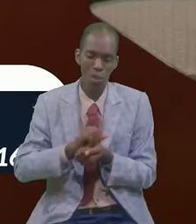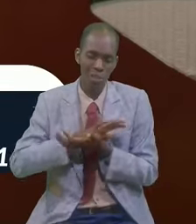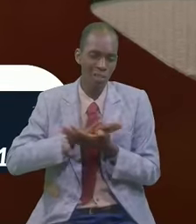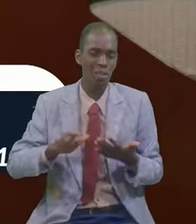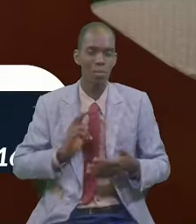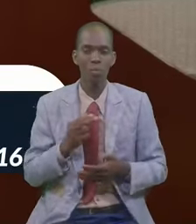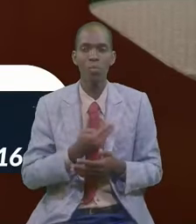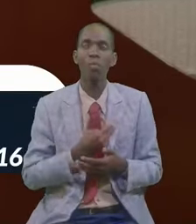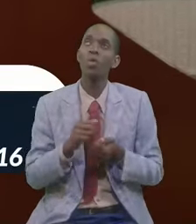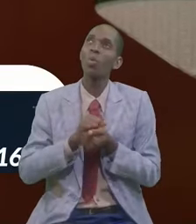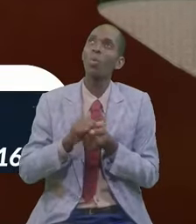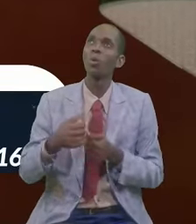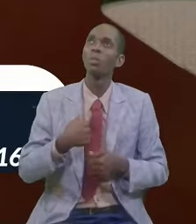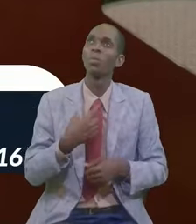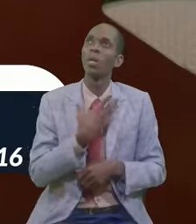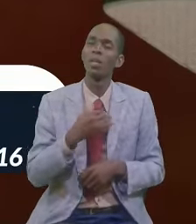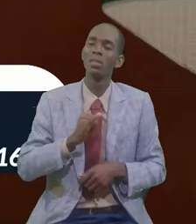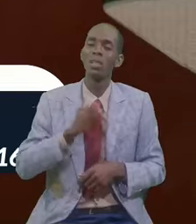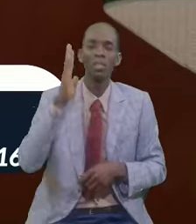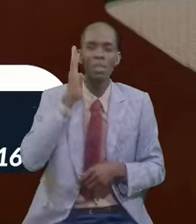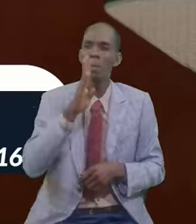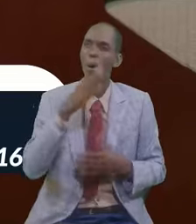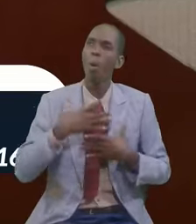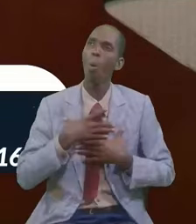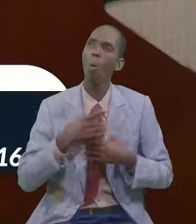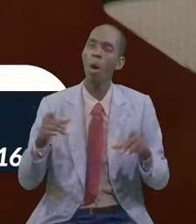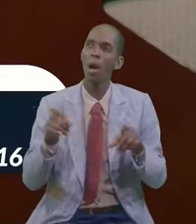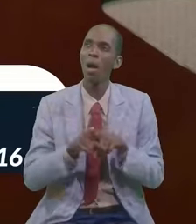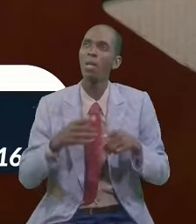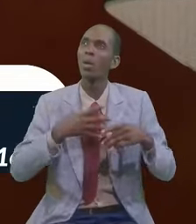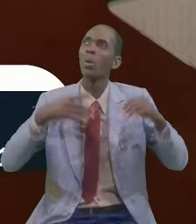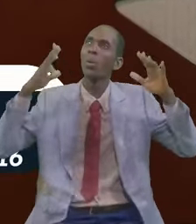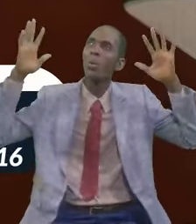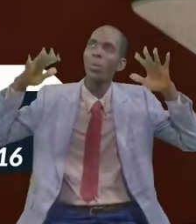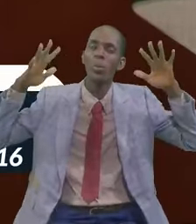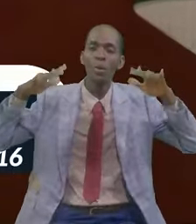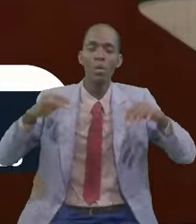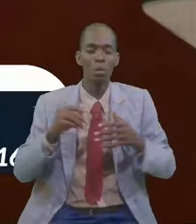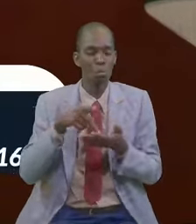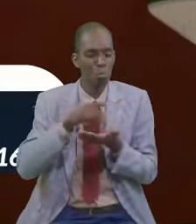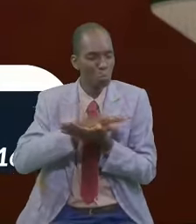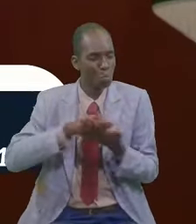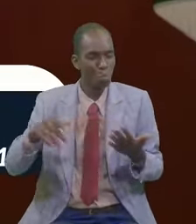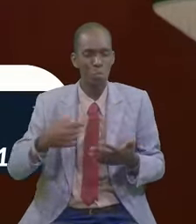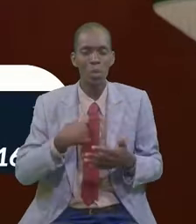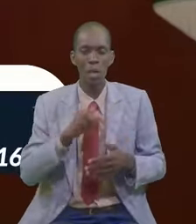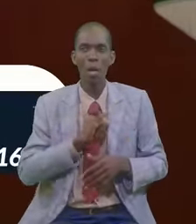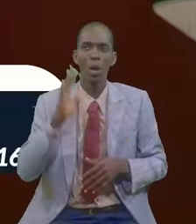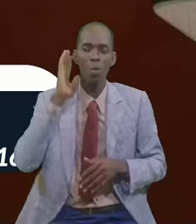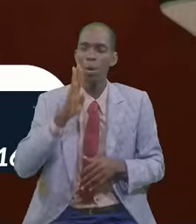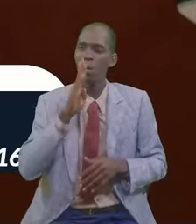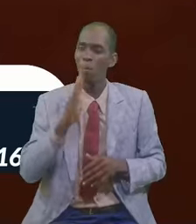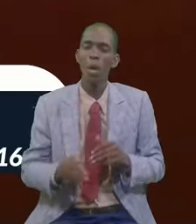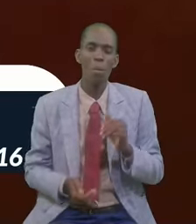et purifie-moi, je serai plus blanc que la neige. Lave-moi, je serai plus blanc que la neige. Purifie-moi, je serai plus blanc que la